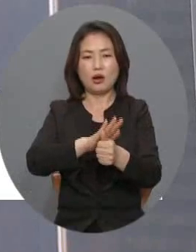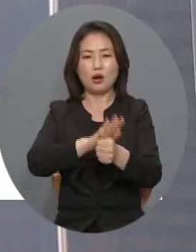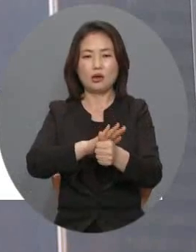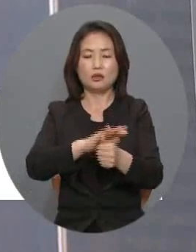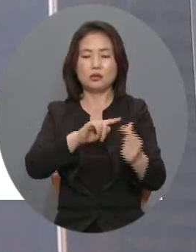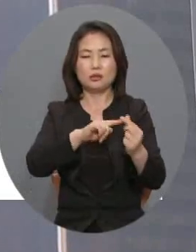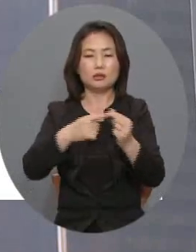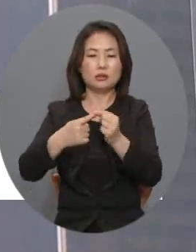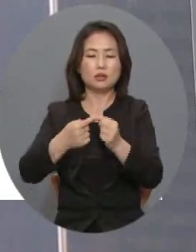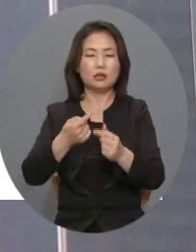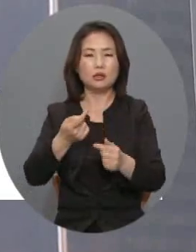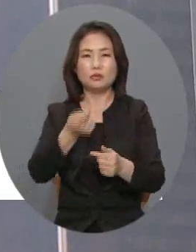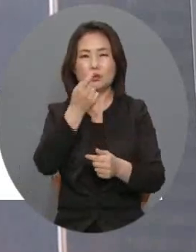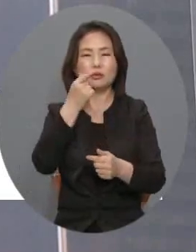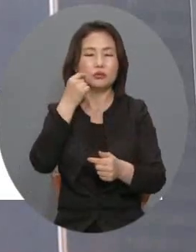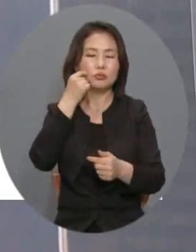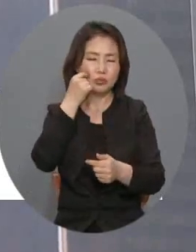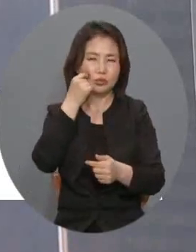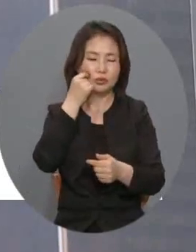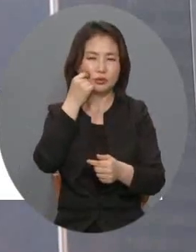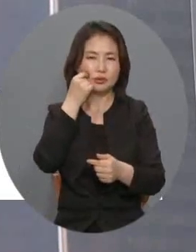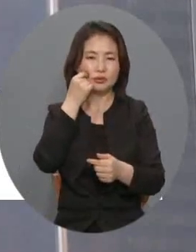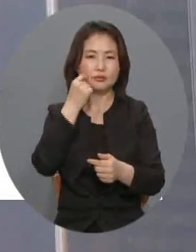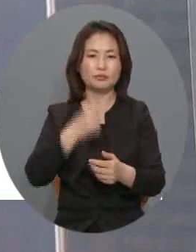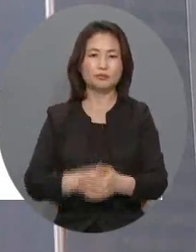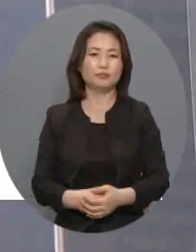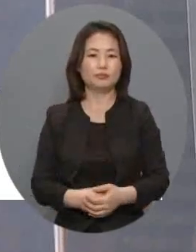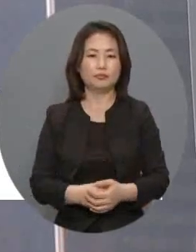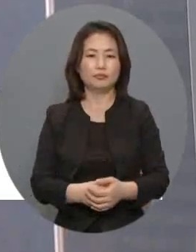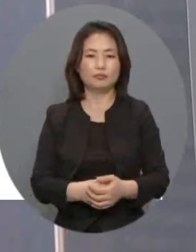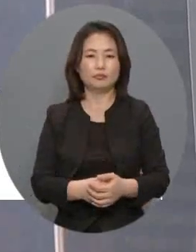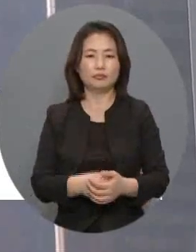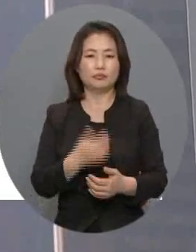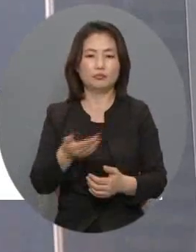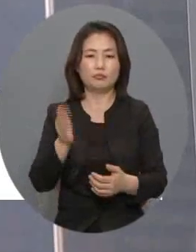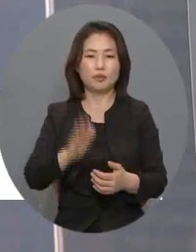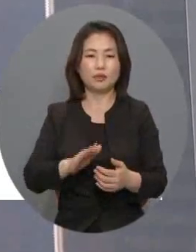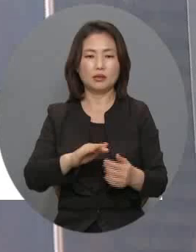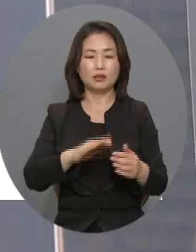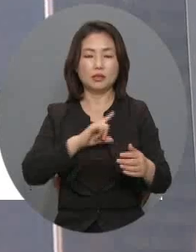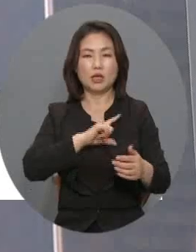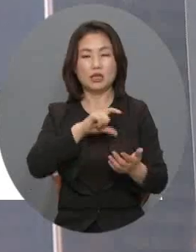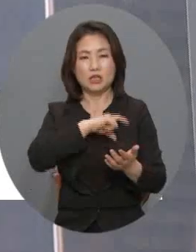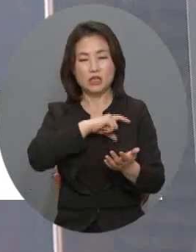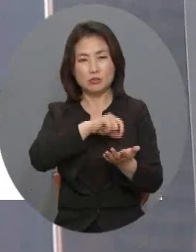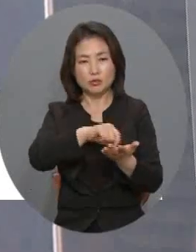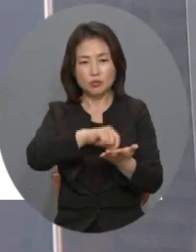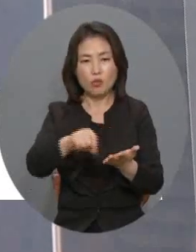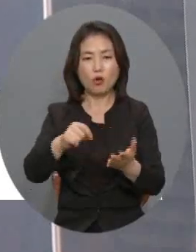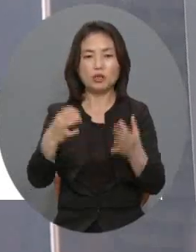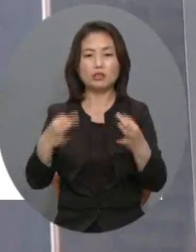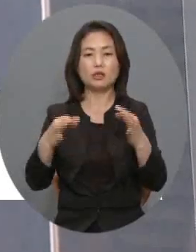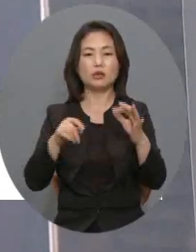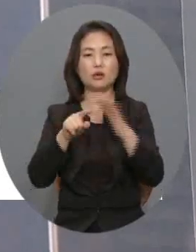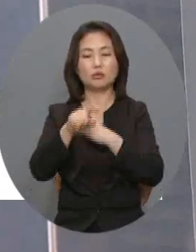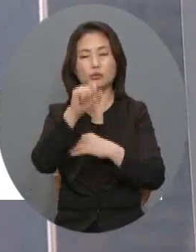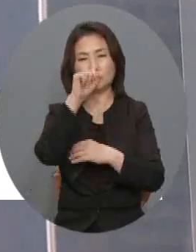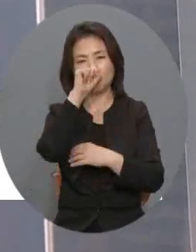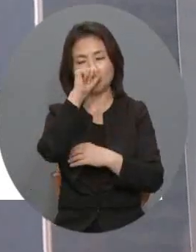도우니라고 참 아무것도 글을 못 배웠어요. 뭐 그래도 저 이름은 쓰고 은행에 가면은